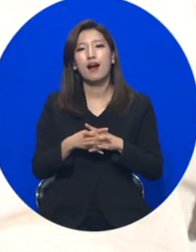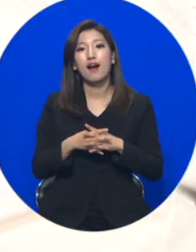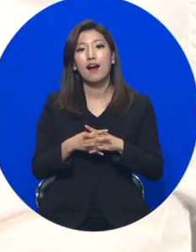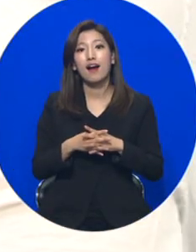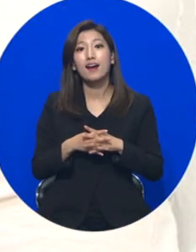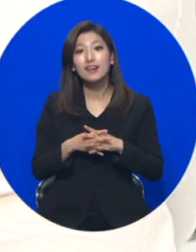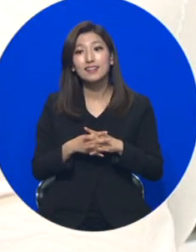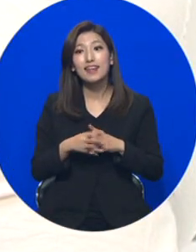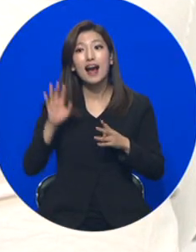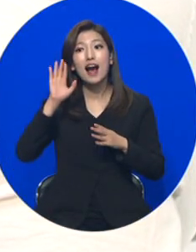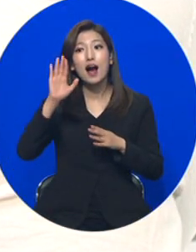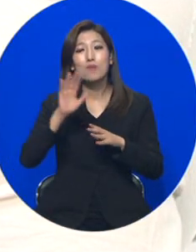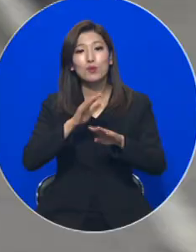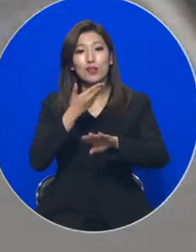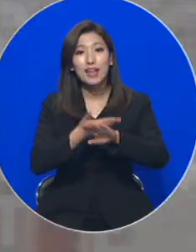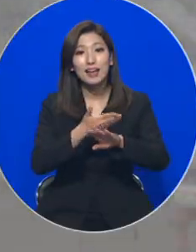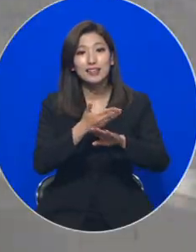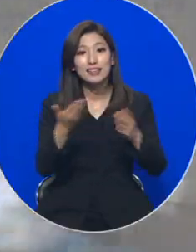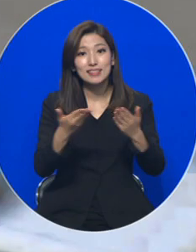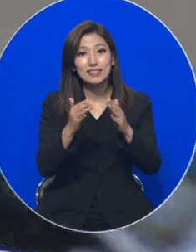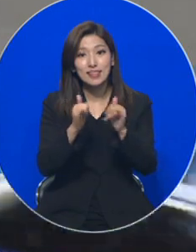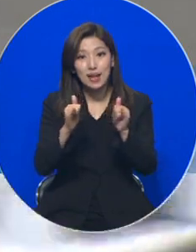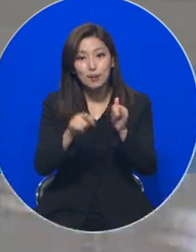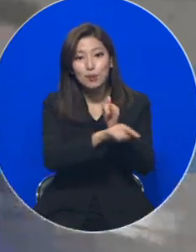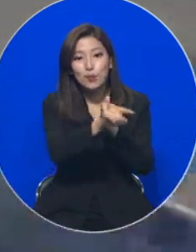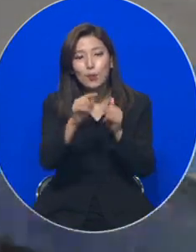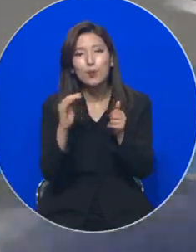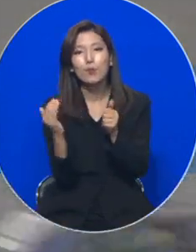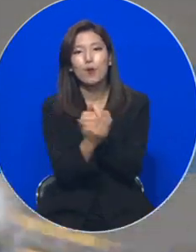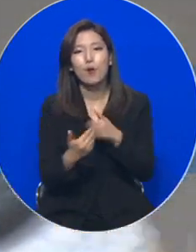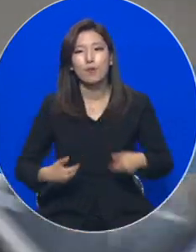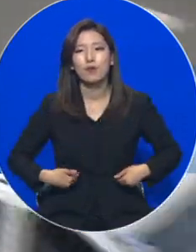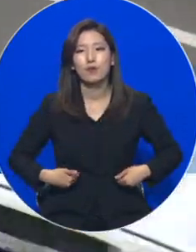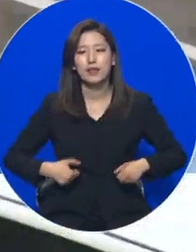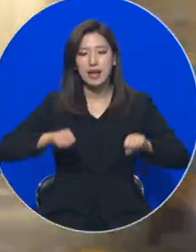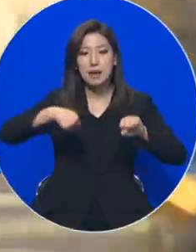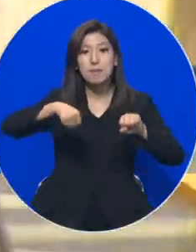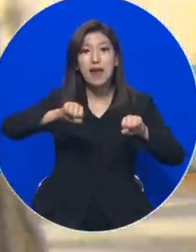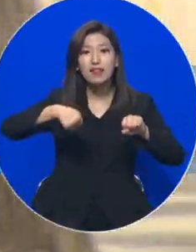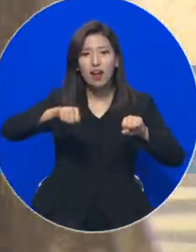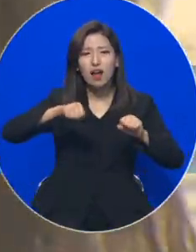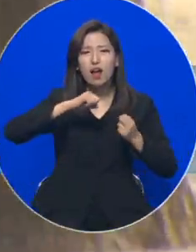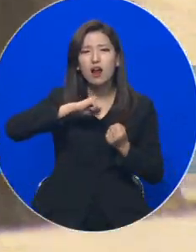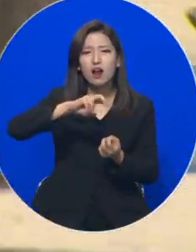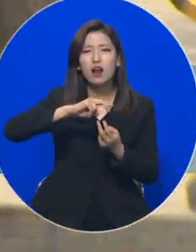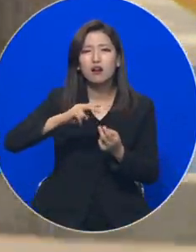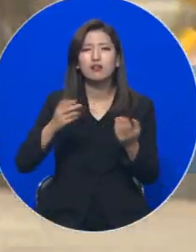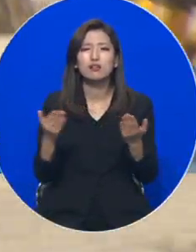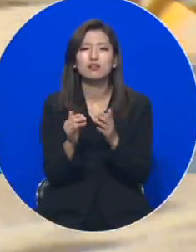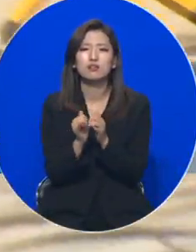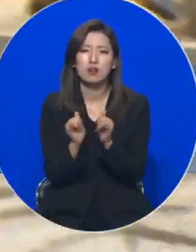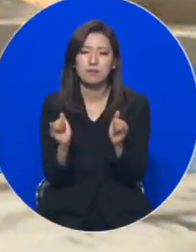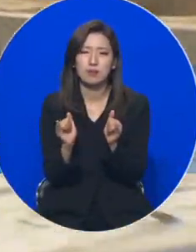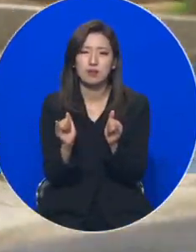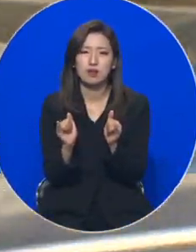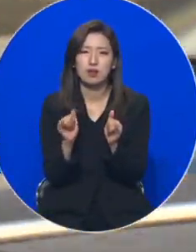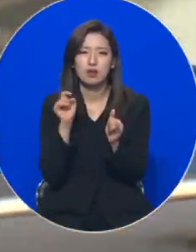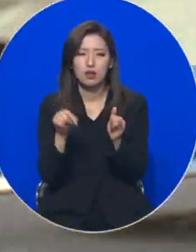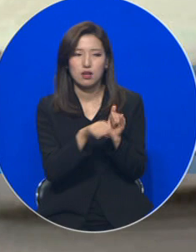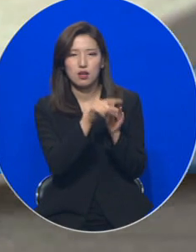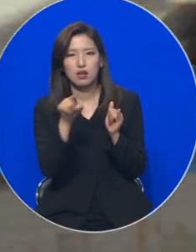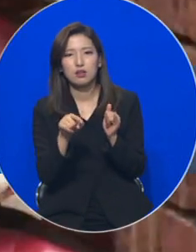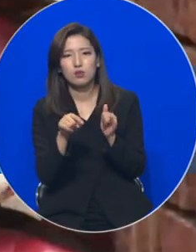미칠 것으로 기대하고 있습니다. 당장 배달업종 분과위원회가 출범해 배달 플랫폼 종사자 처우 개선에 속도를